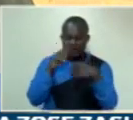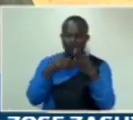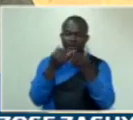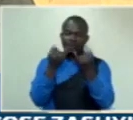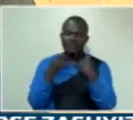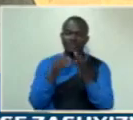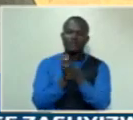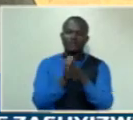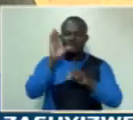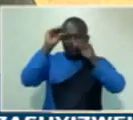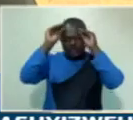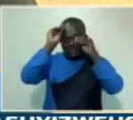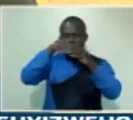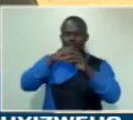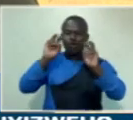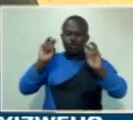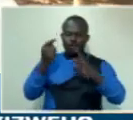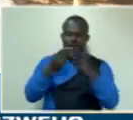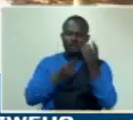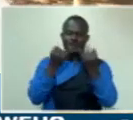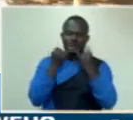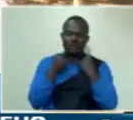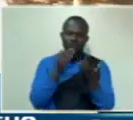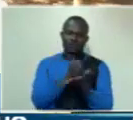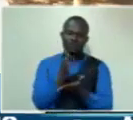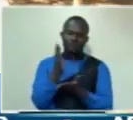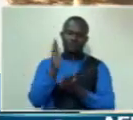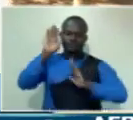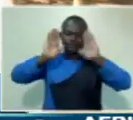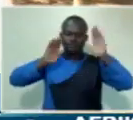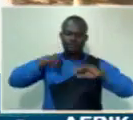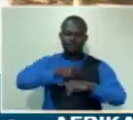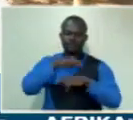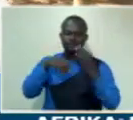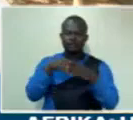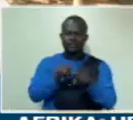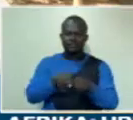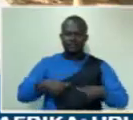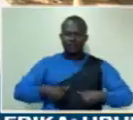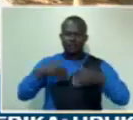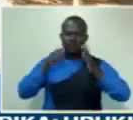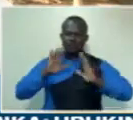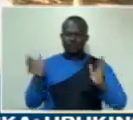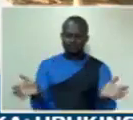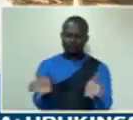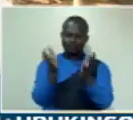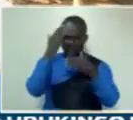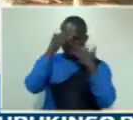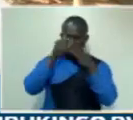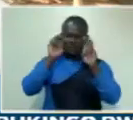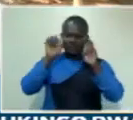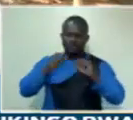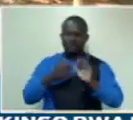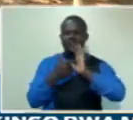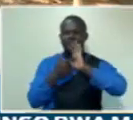so twigiramo yuko ibyo batubwira ni ukuri ni uruhare rwacu nk'urubyiruko kugira ubukangurambaga kugira ngo tubashe